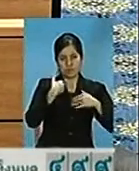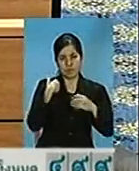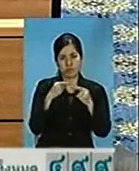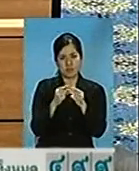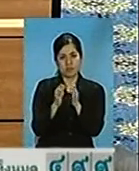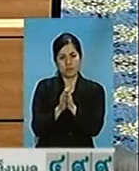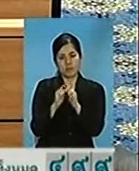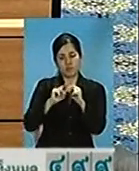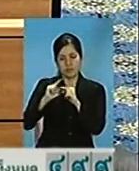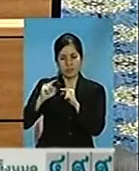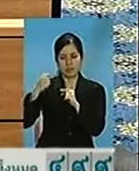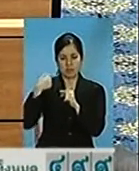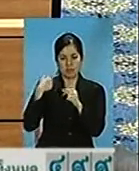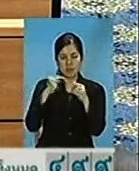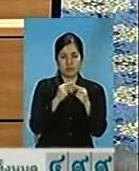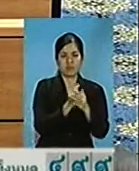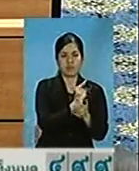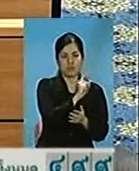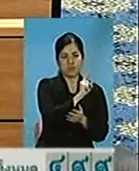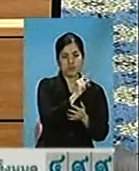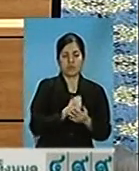ภัณฑ์ยางภายในราชอาณาจักร